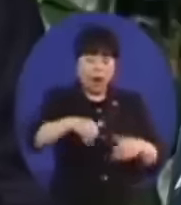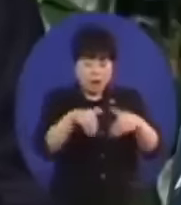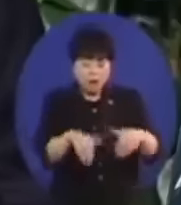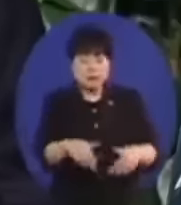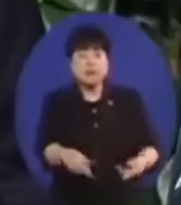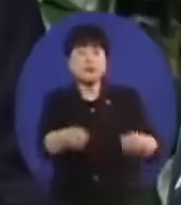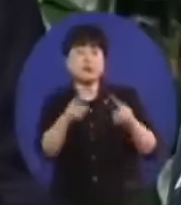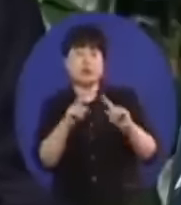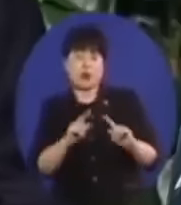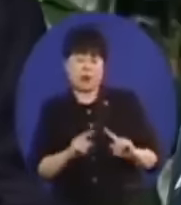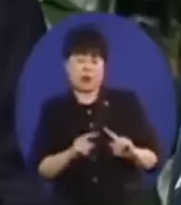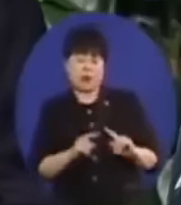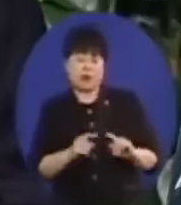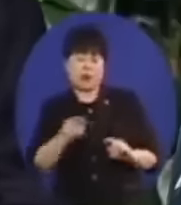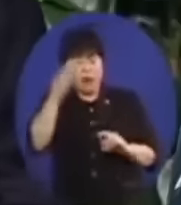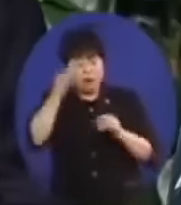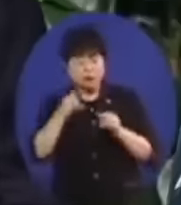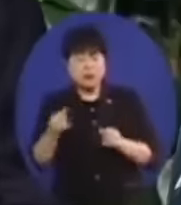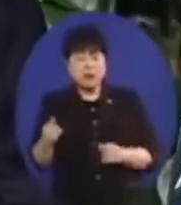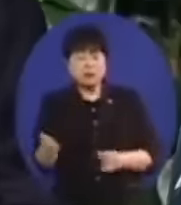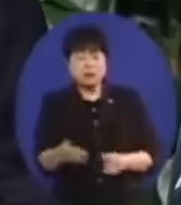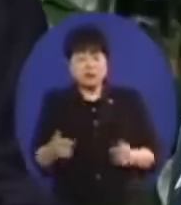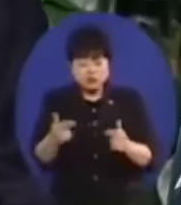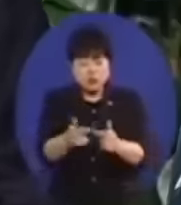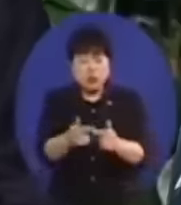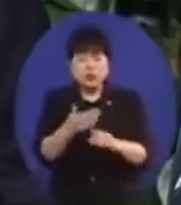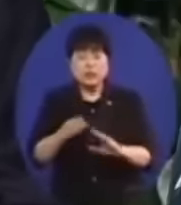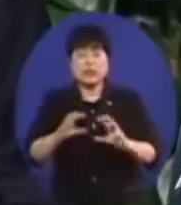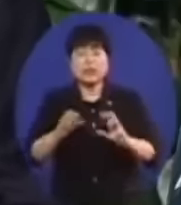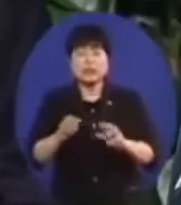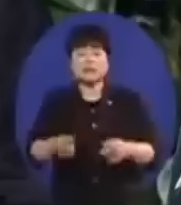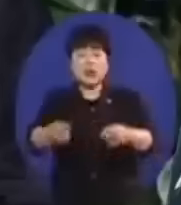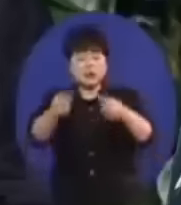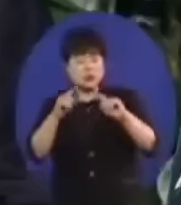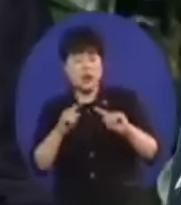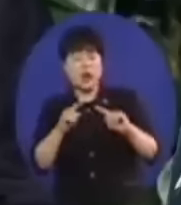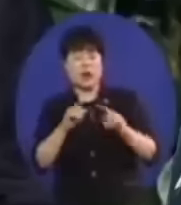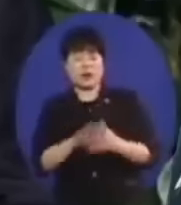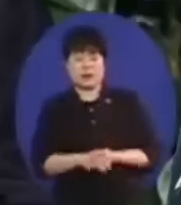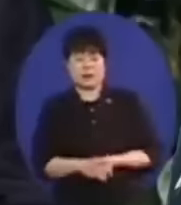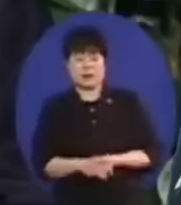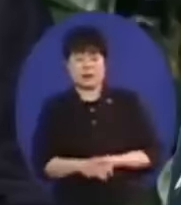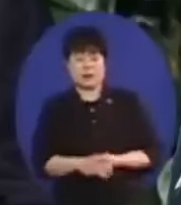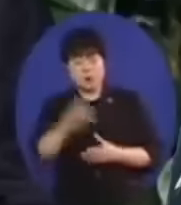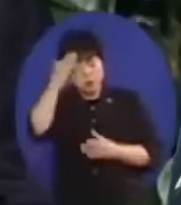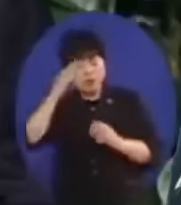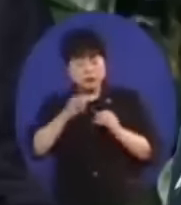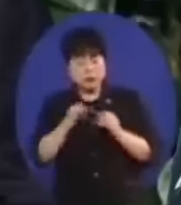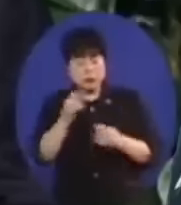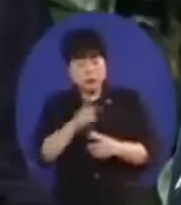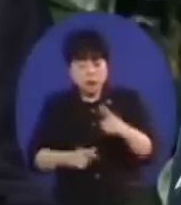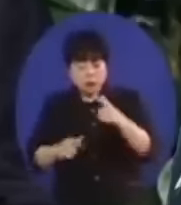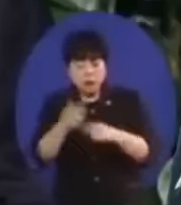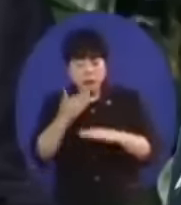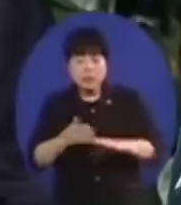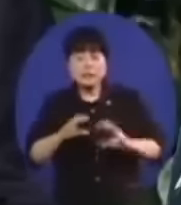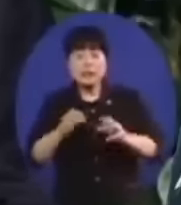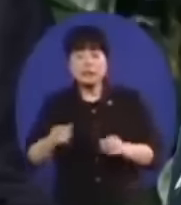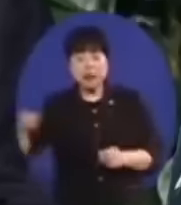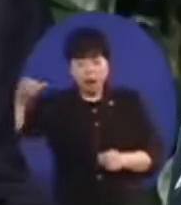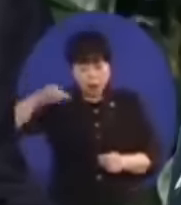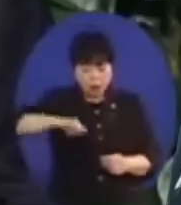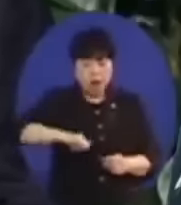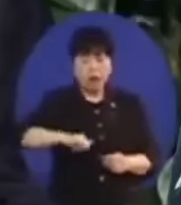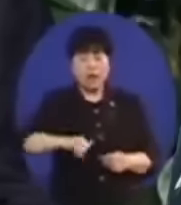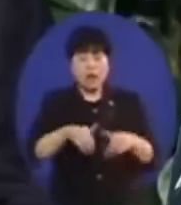노동력이 없으니까 외부의 노동력을 수입해 들어오므로 우리 민족보다도 타민족이 더